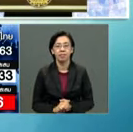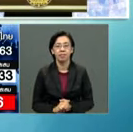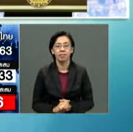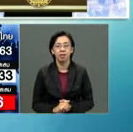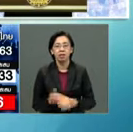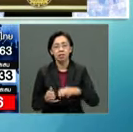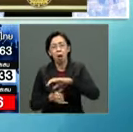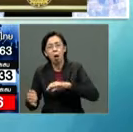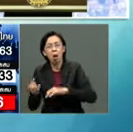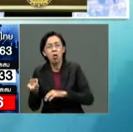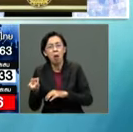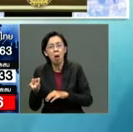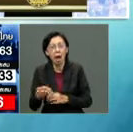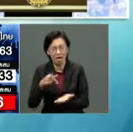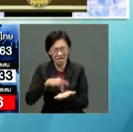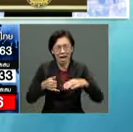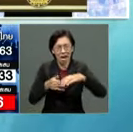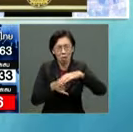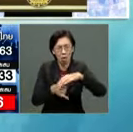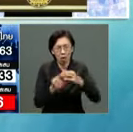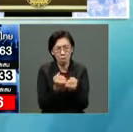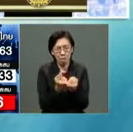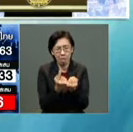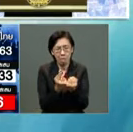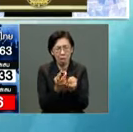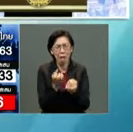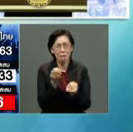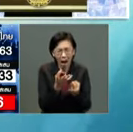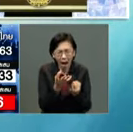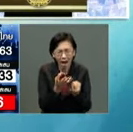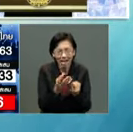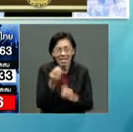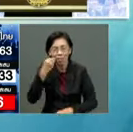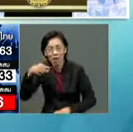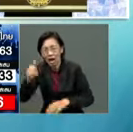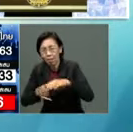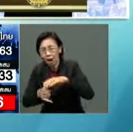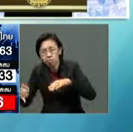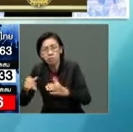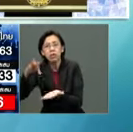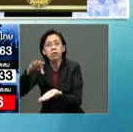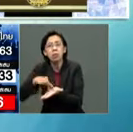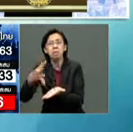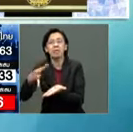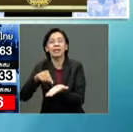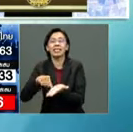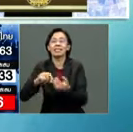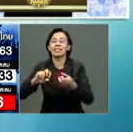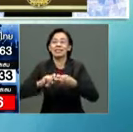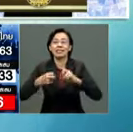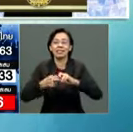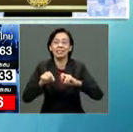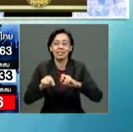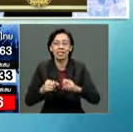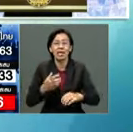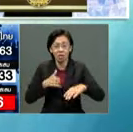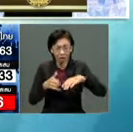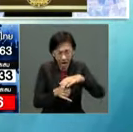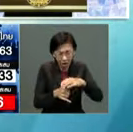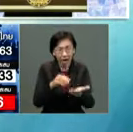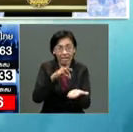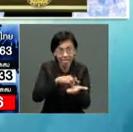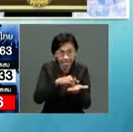ท์ออกน้อยนะครับอันนี้ต้องนำเรียนว่าเราอาจจะยังไม่คุ้นเคยผมคงต้องนำมาพูดบ่อยๆให้ทุกท่านได้เข้าแล้วก็ออกเข้าแล้วก็